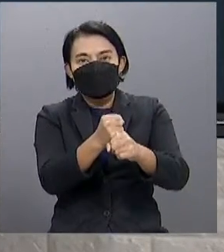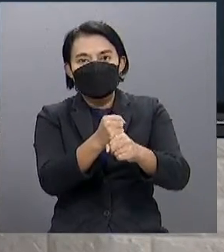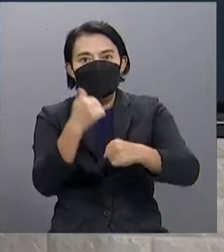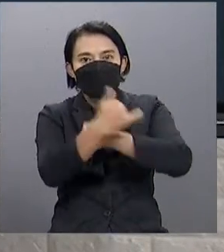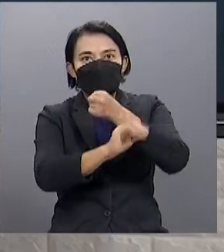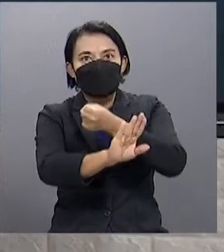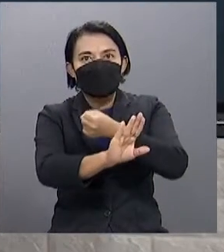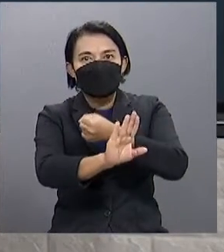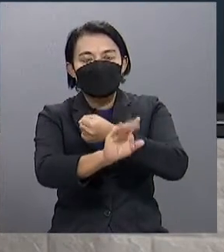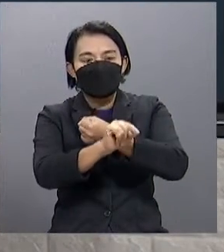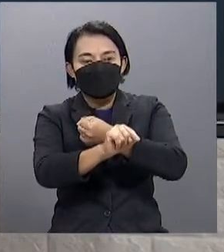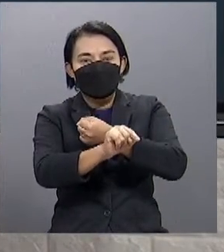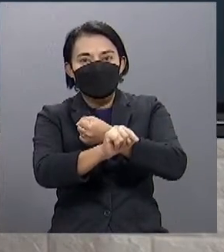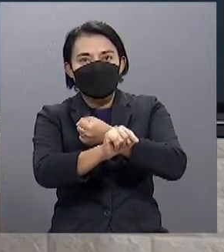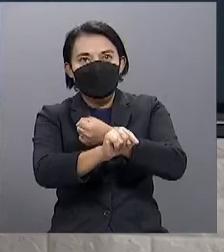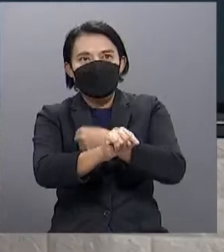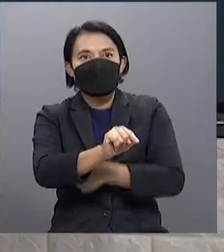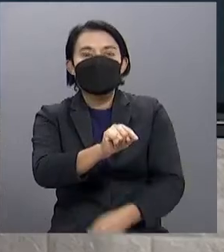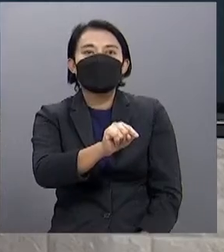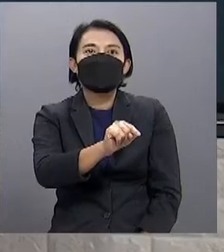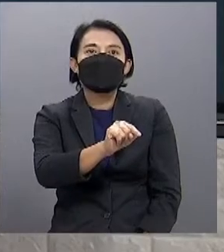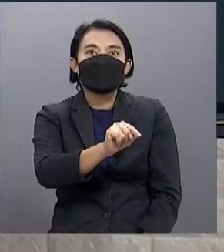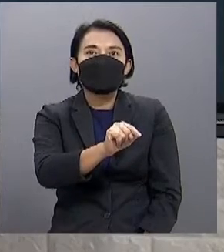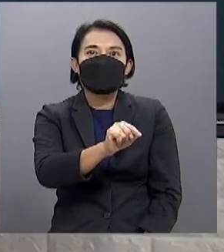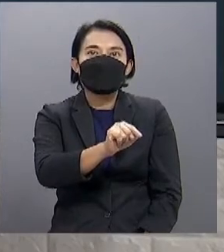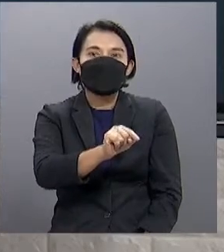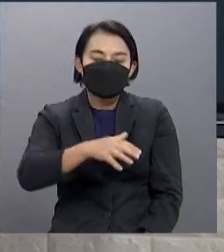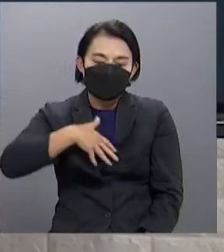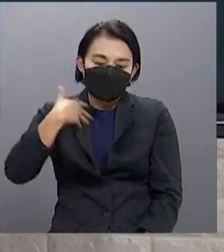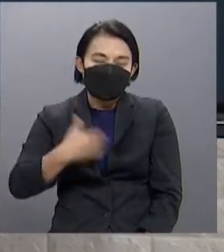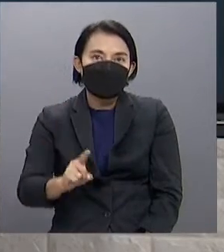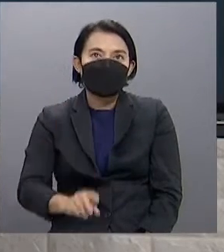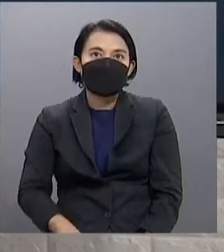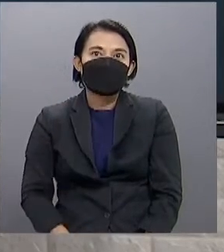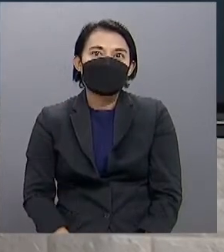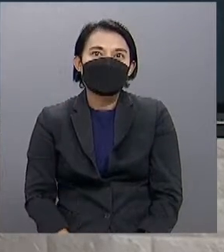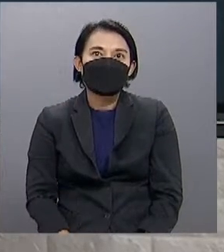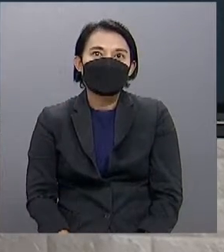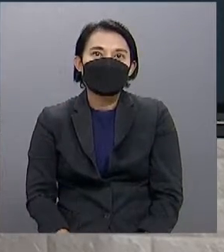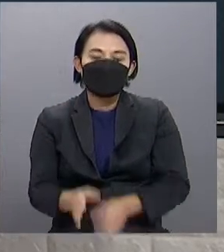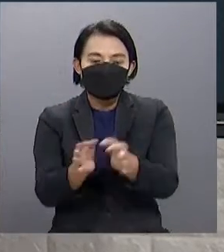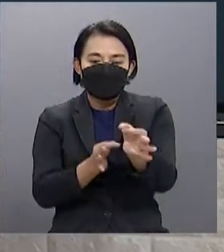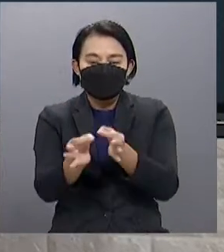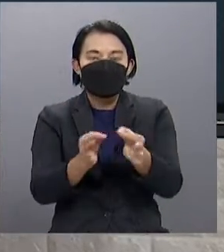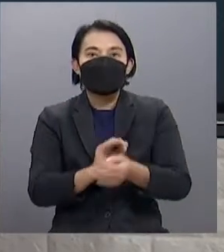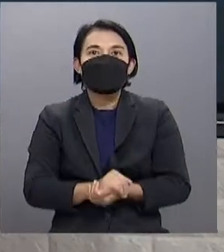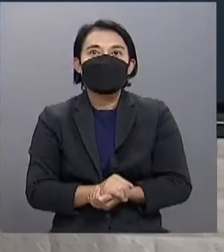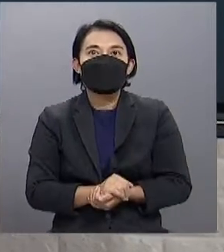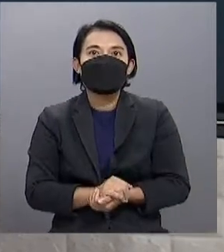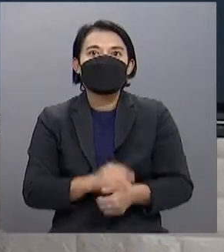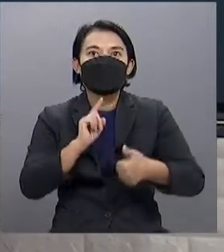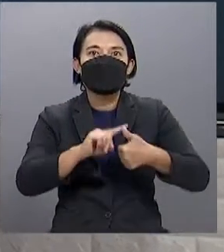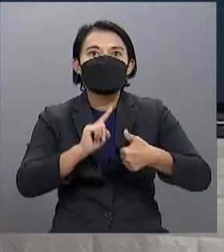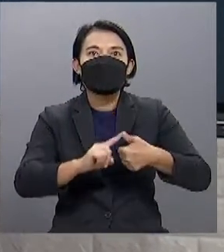กันกับพี่น้องแรงงานเคลื่อนบ้านมีความเดือดร้อนตรงไหนกลุ่มนี้จะเป็นคนบอกนะครับกลุ่มที่สองประสานที่สองคือผู้นำ